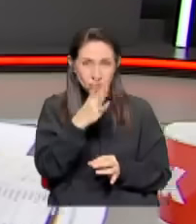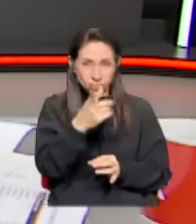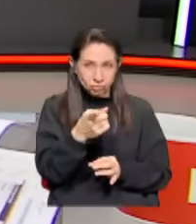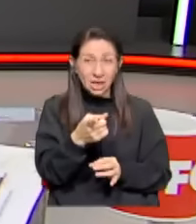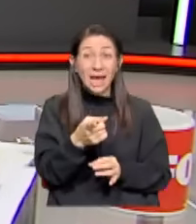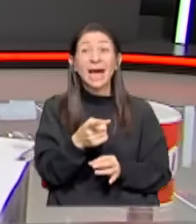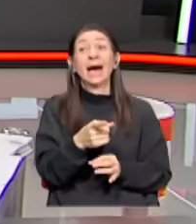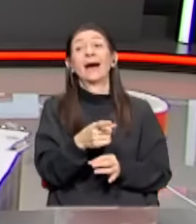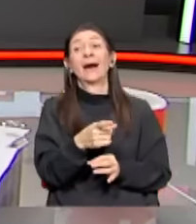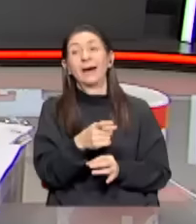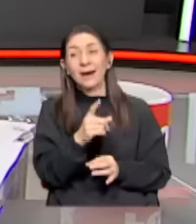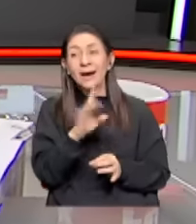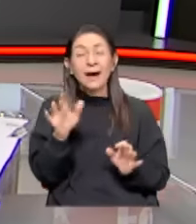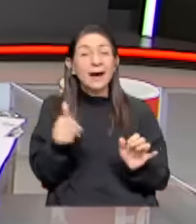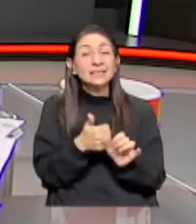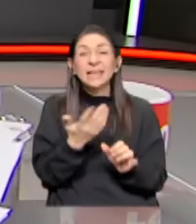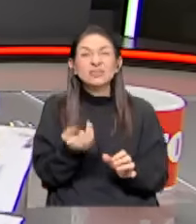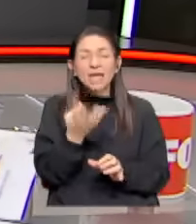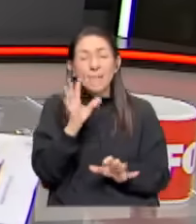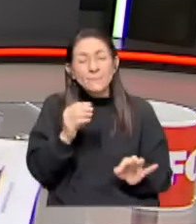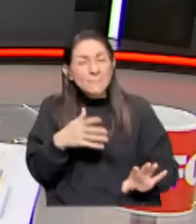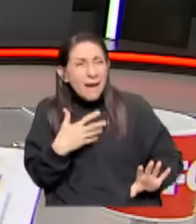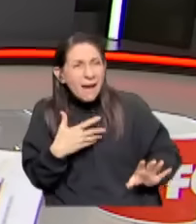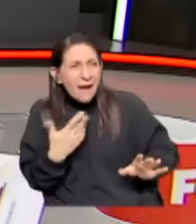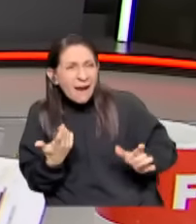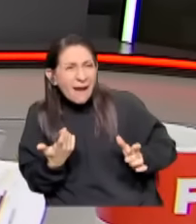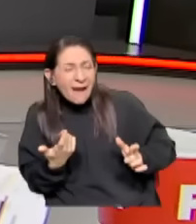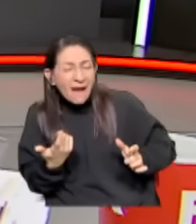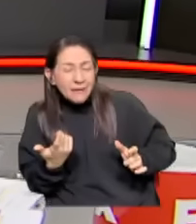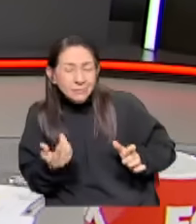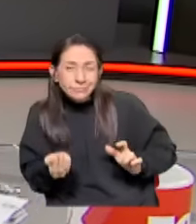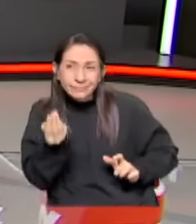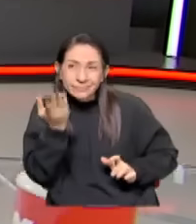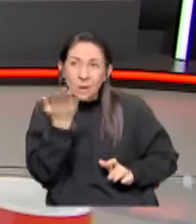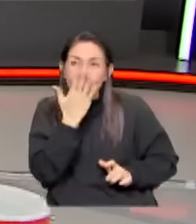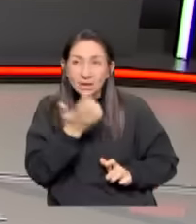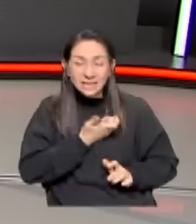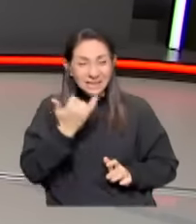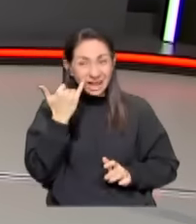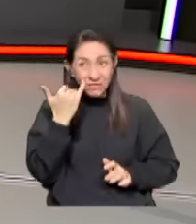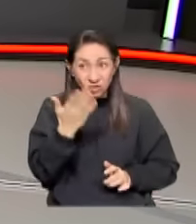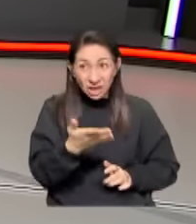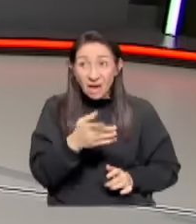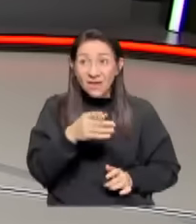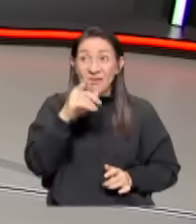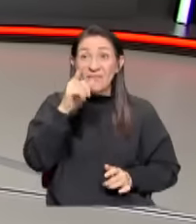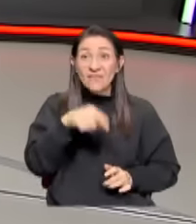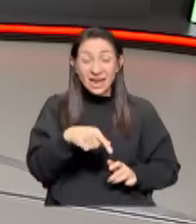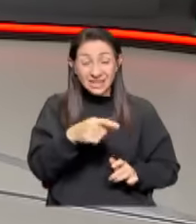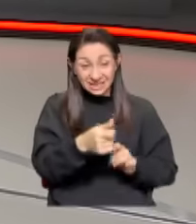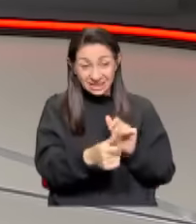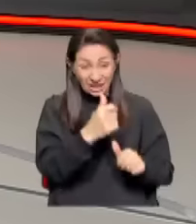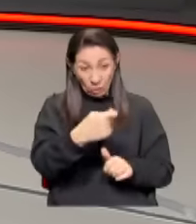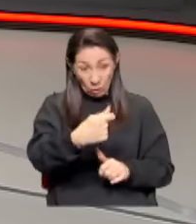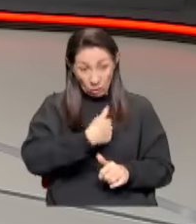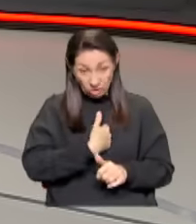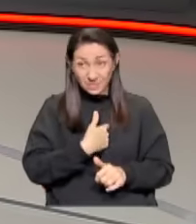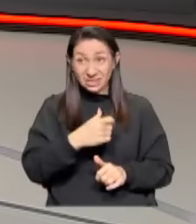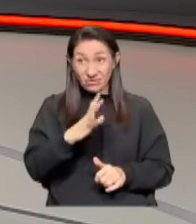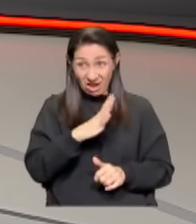biliyorsunuz. Ama arkasından ne çıkacak diye hep merak ediyoruz artık ya. Öğrenciye telefonda bir